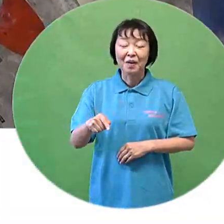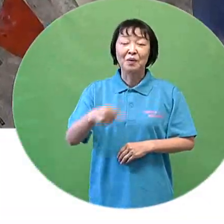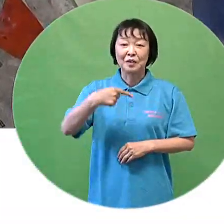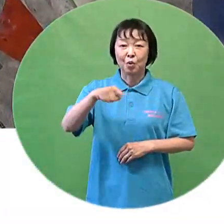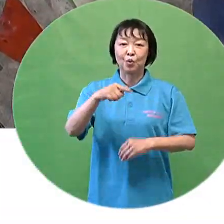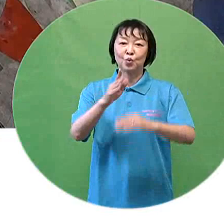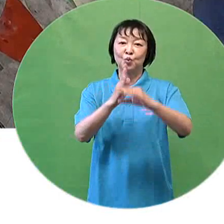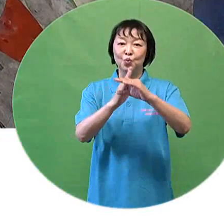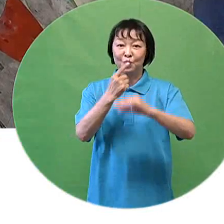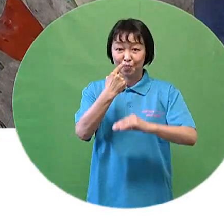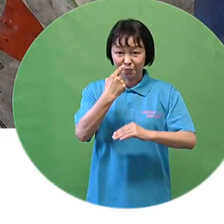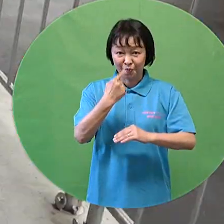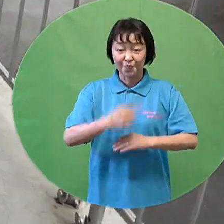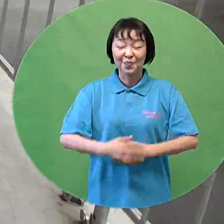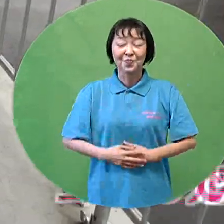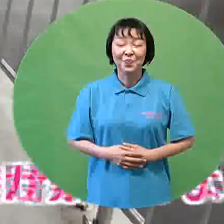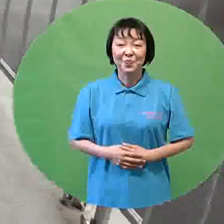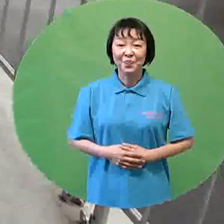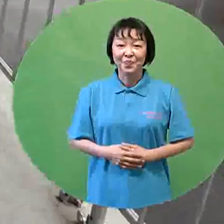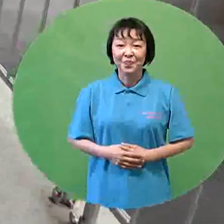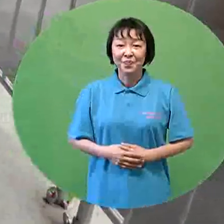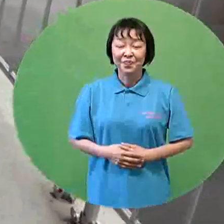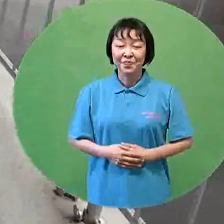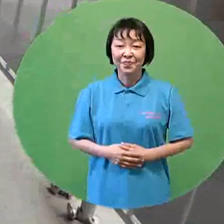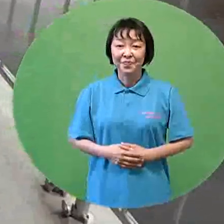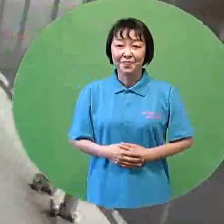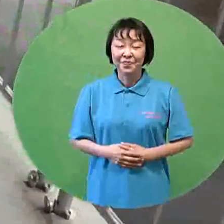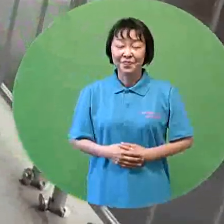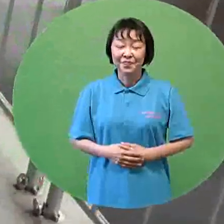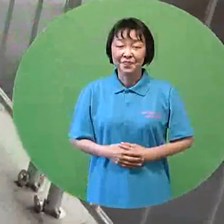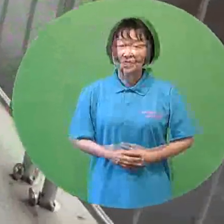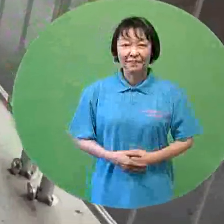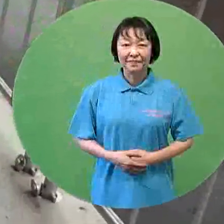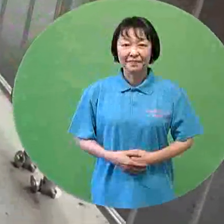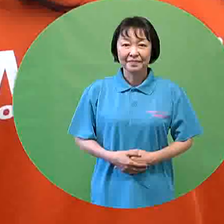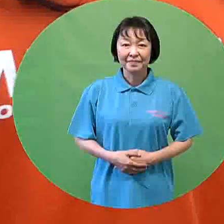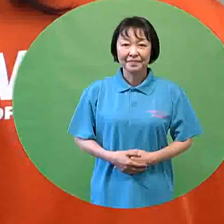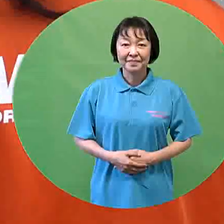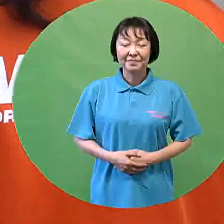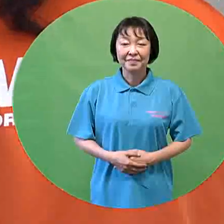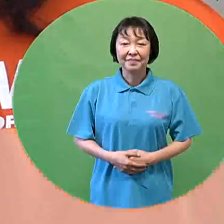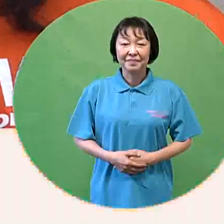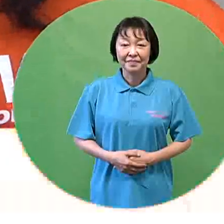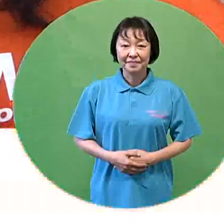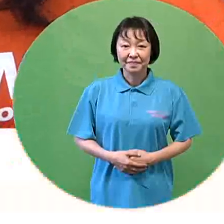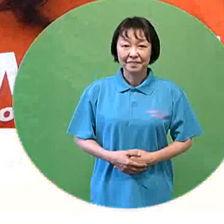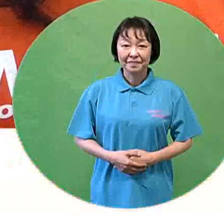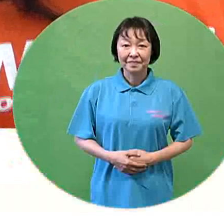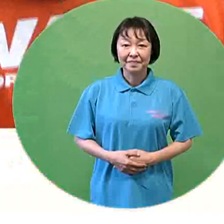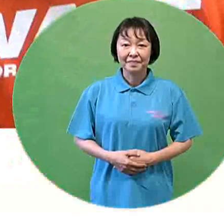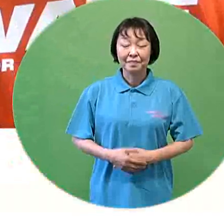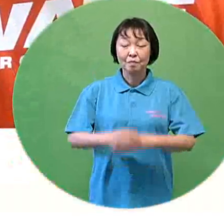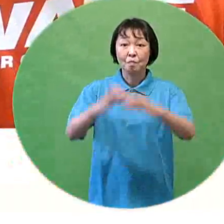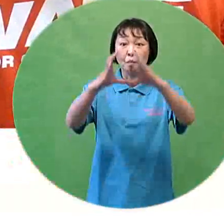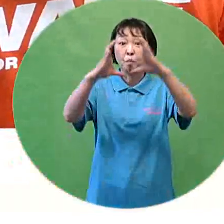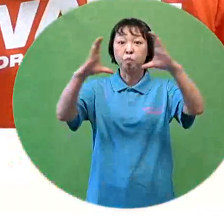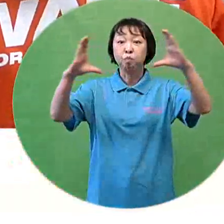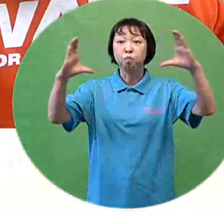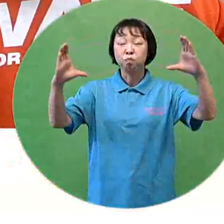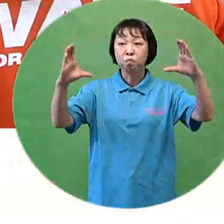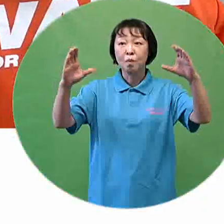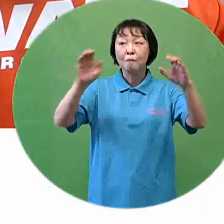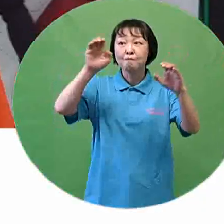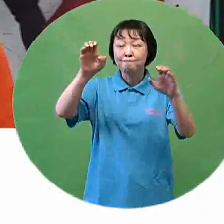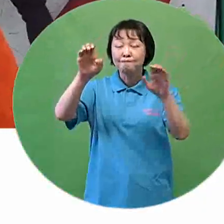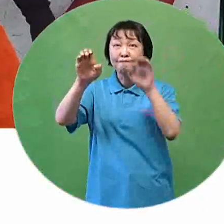しながら指導しています。 ゴールできた時が楽しいわ。 実際にやってみると、あ、